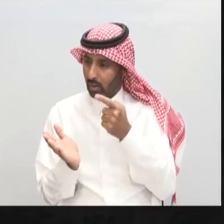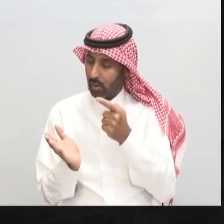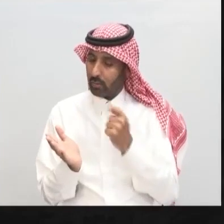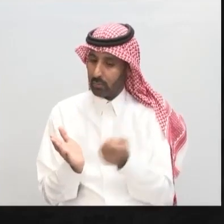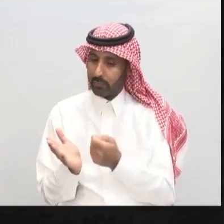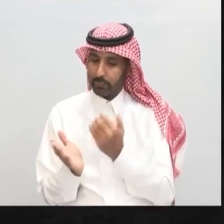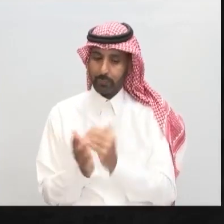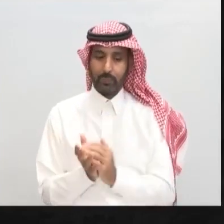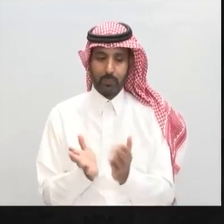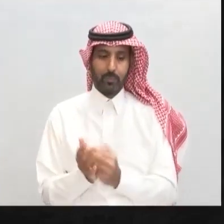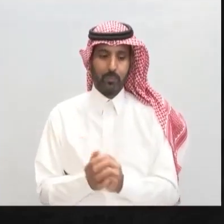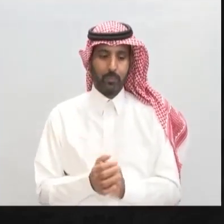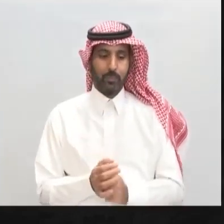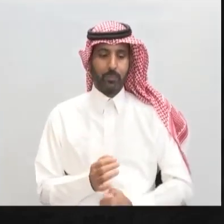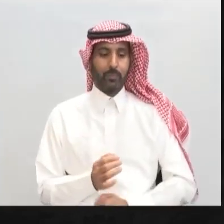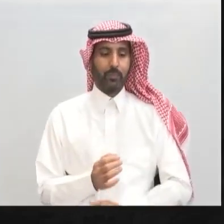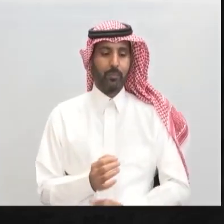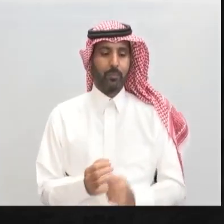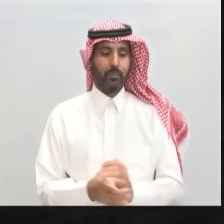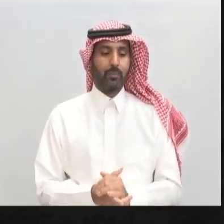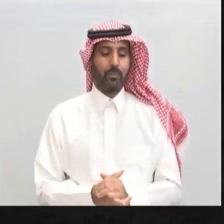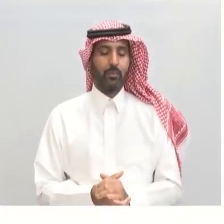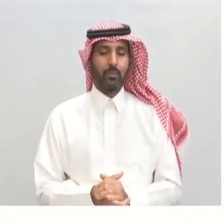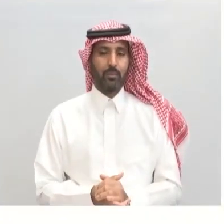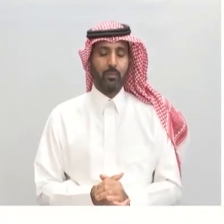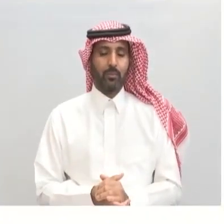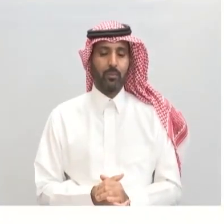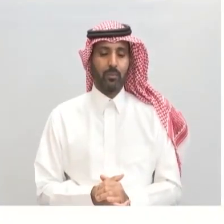ما تيسر ويكتب عليه